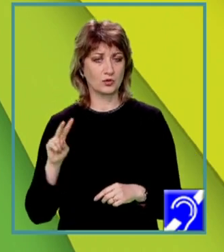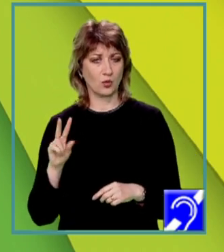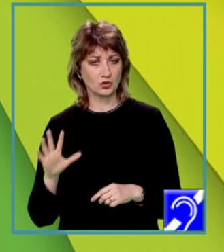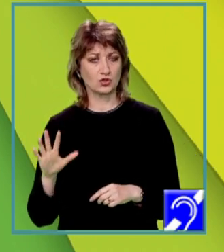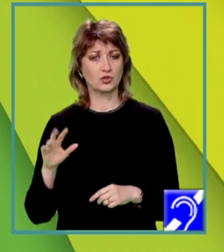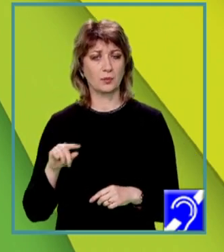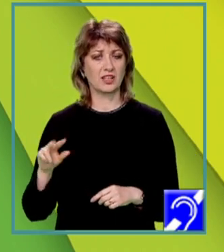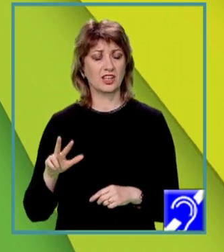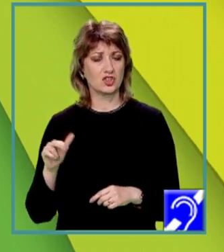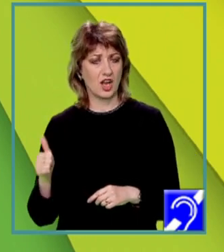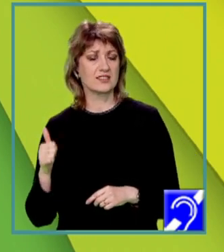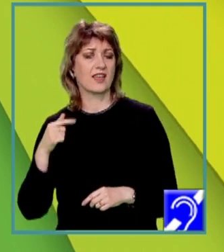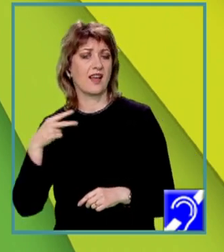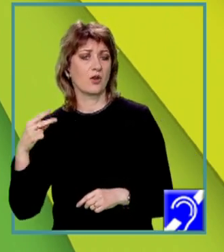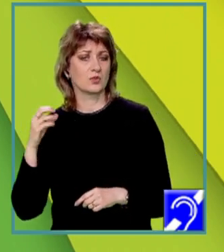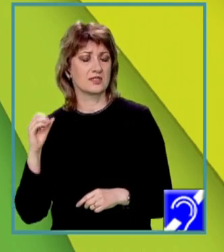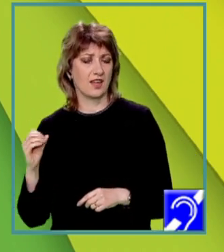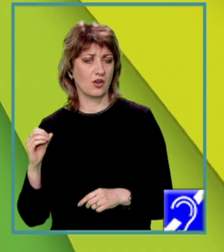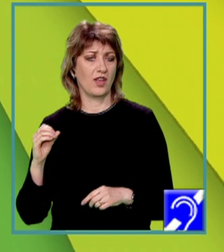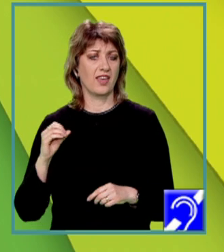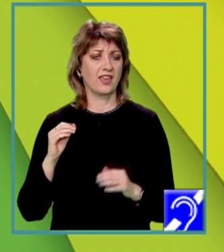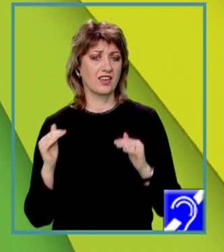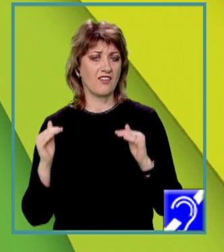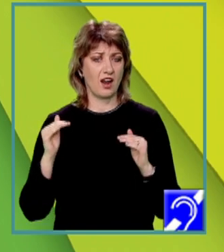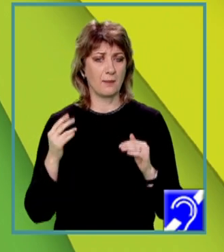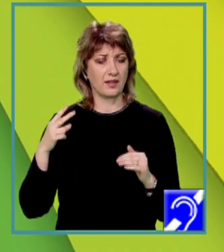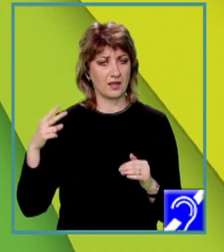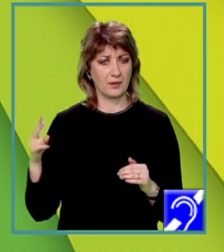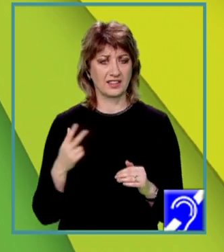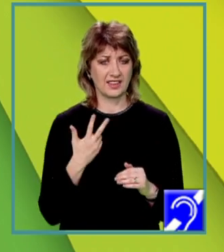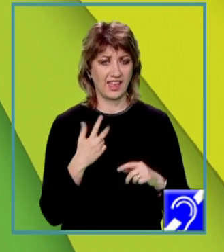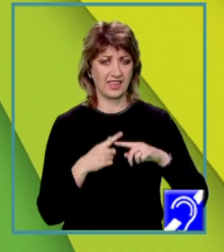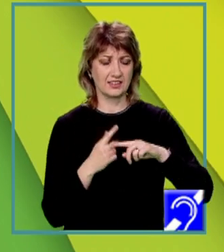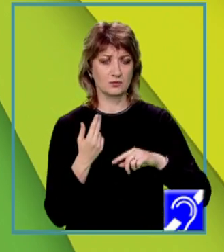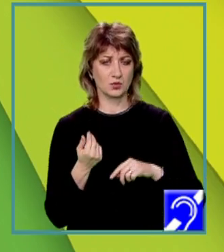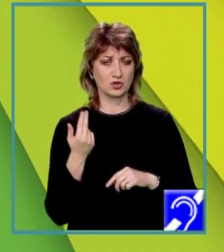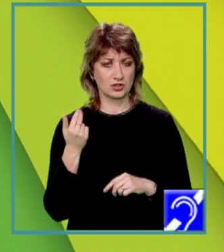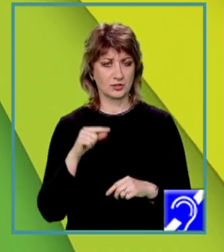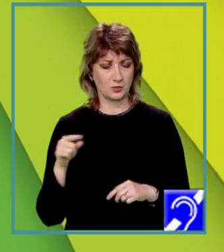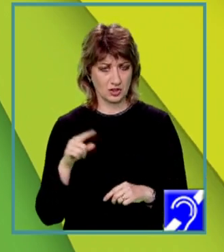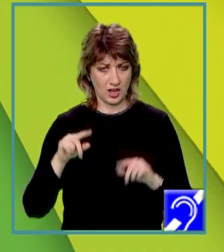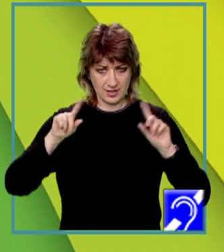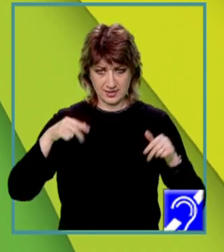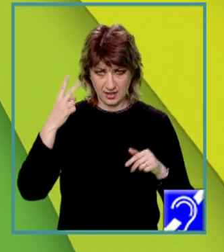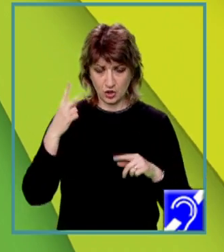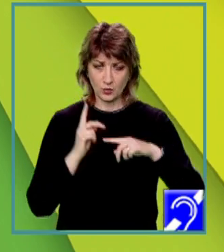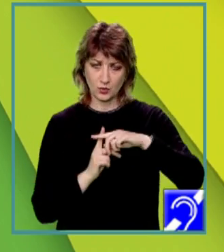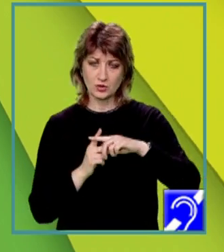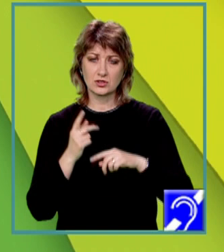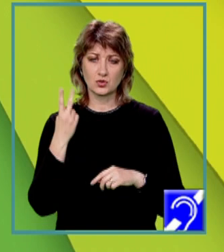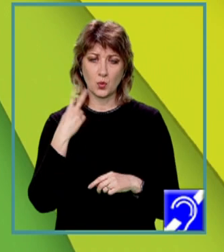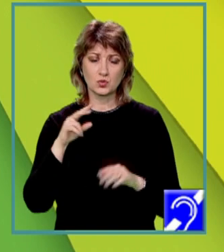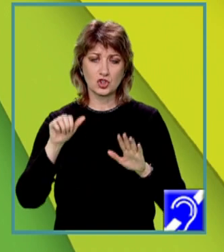36 este egal cu zero echivalente mai departe cu 3x plus 15 pe șase totul la a doua plus